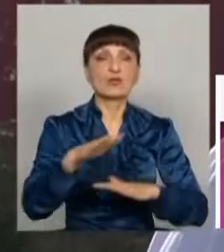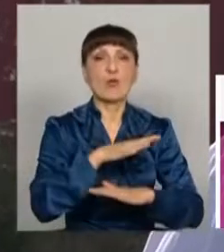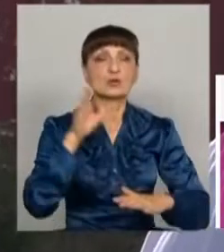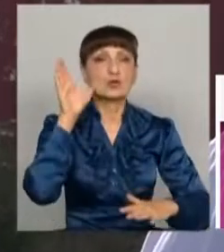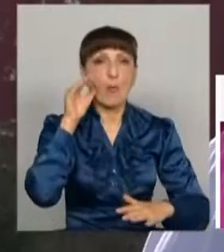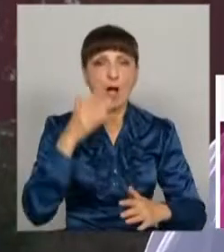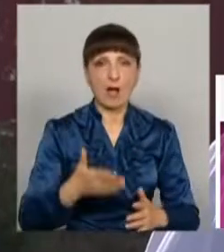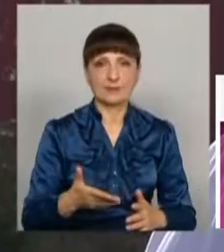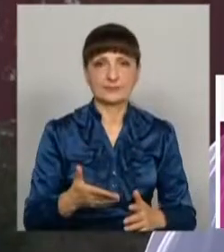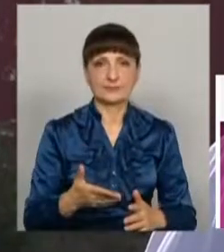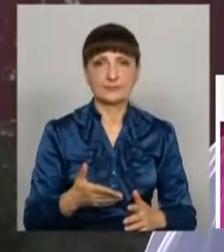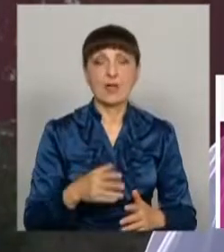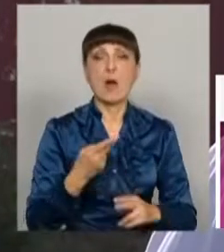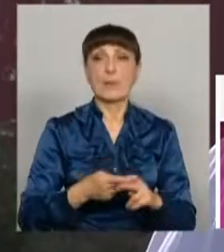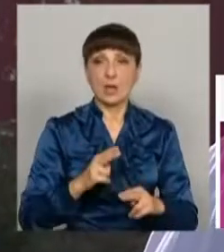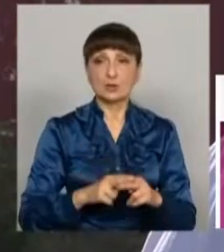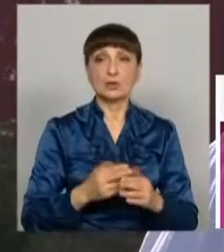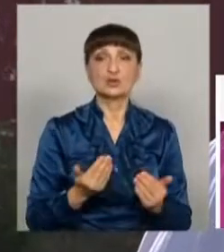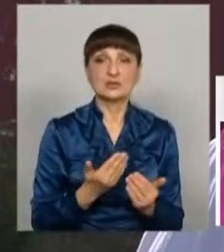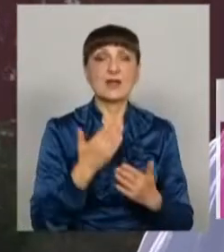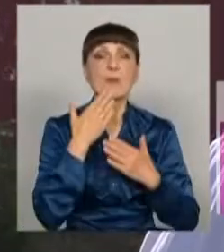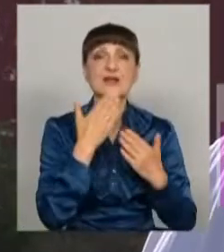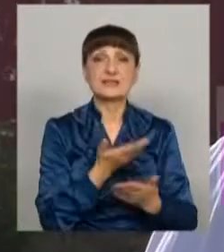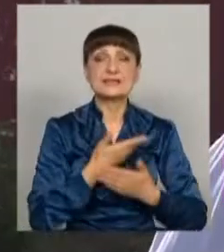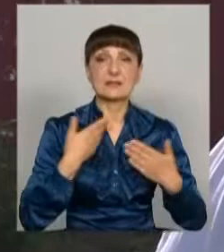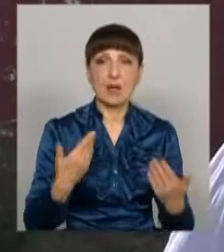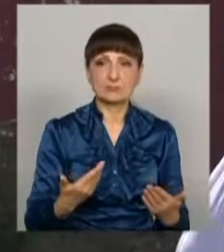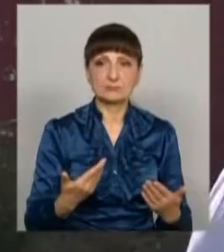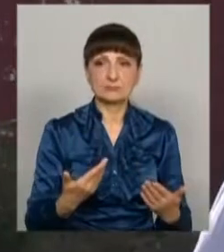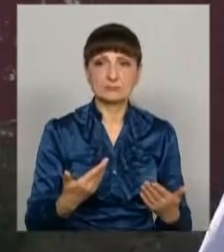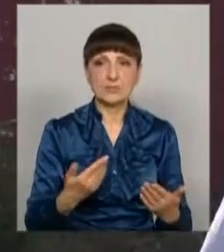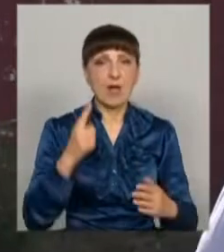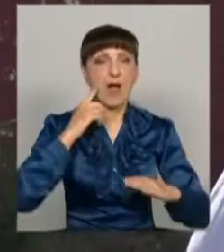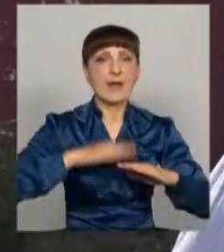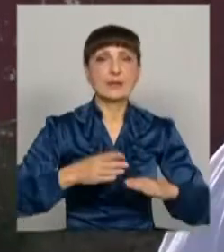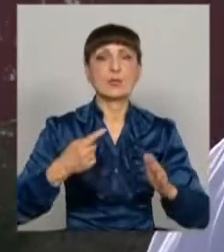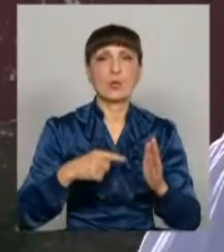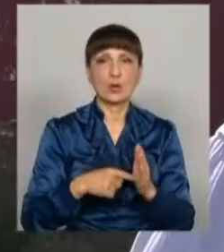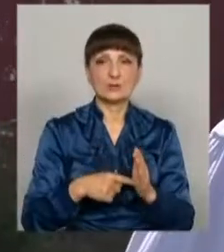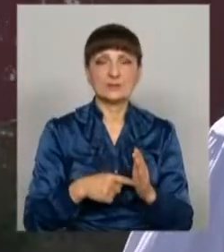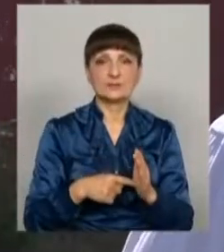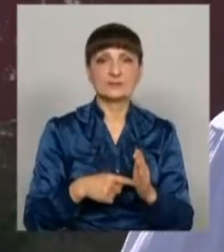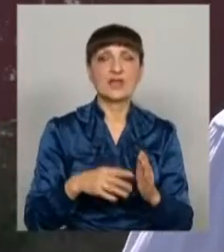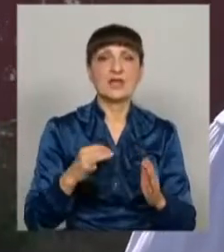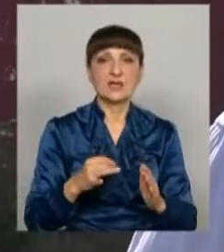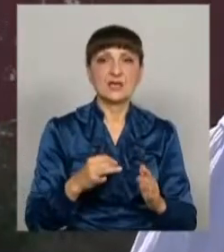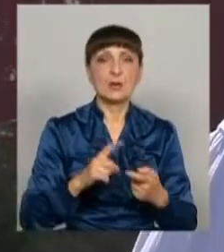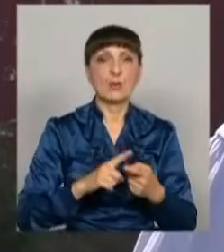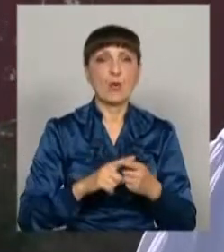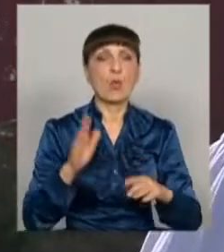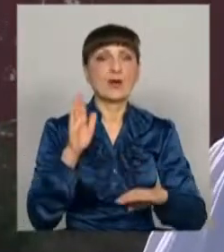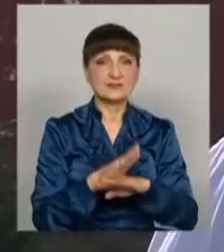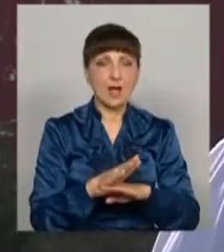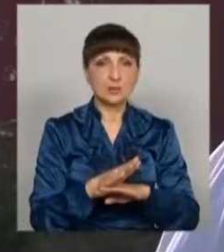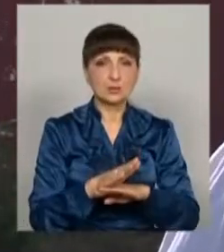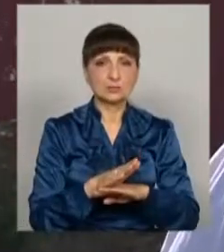далее. Поэтому жители обратились к нам. Обратились к акиму города, к акиму района и по указанию, по